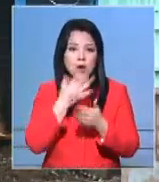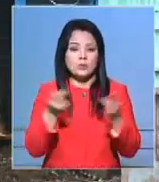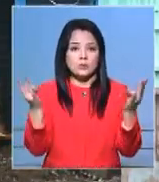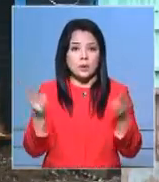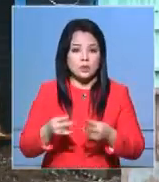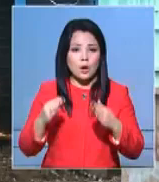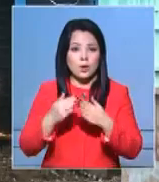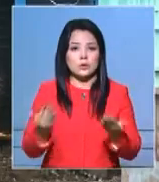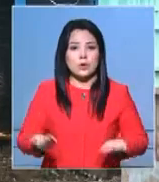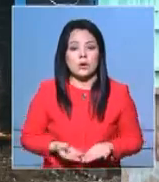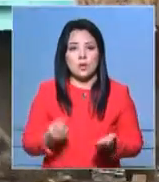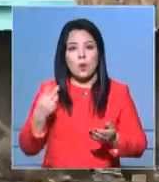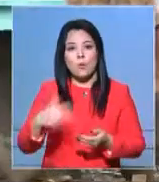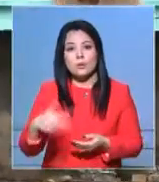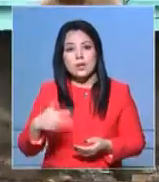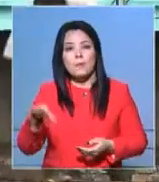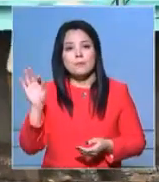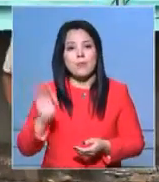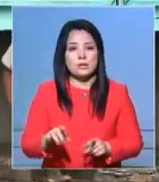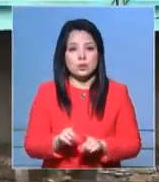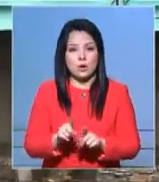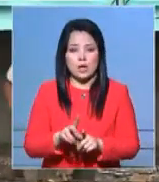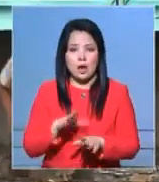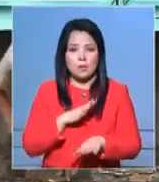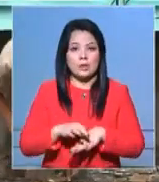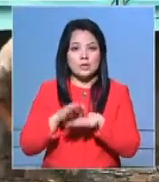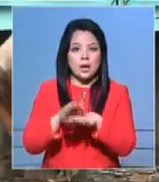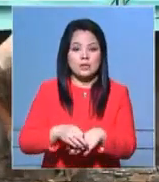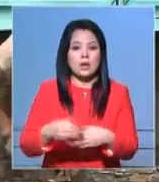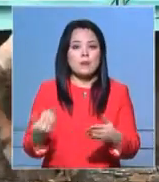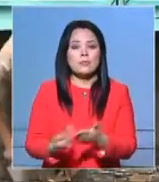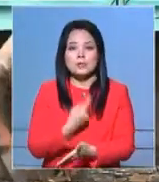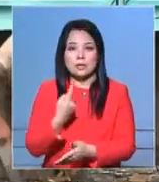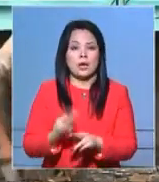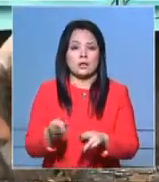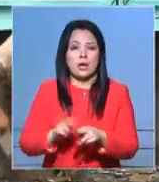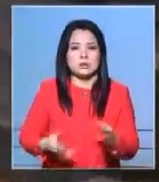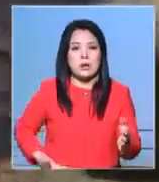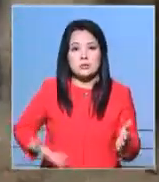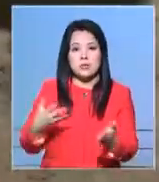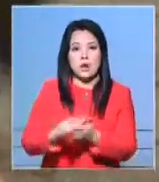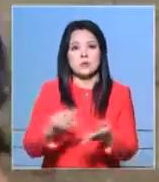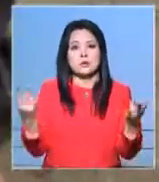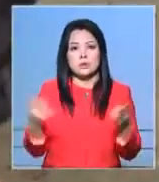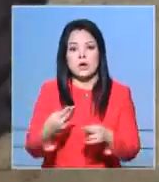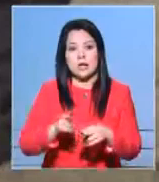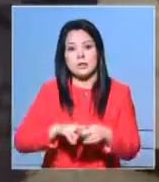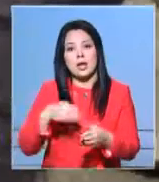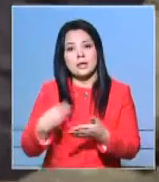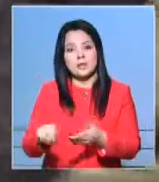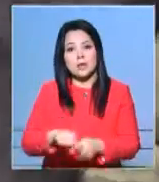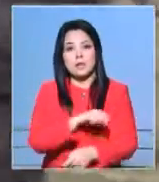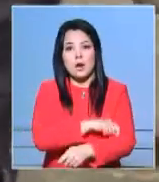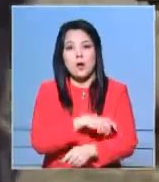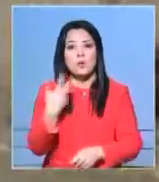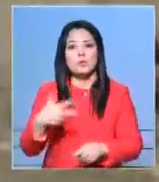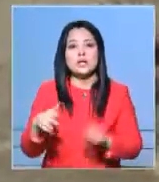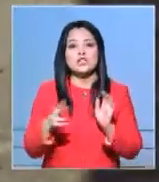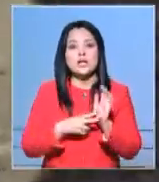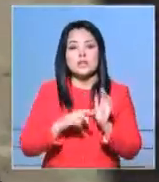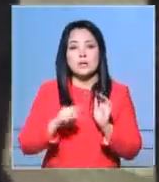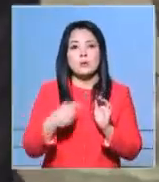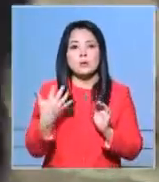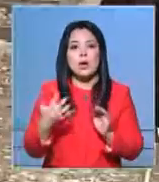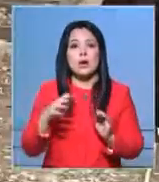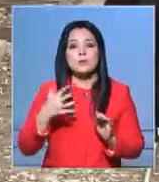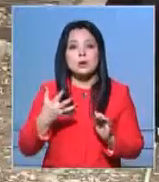қолында пәтер құнының 30%, яғни осындай көлемдегі алғашқы жарна болуы тиіс. Ал сатып алынатын үйдің шаршы метрінің бағасы